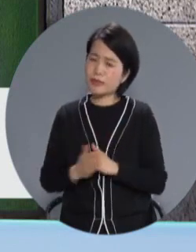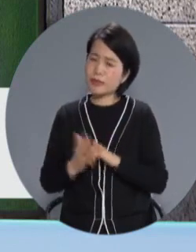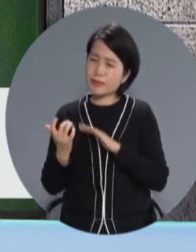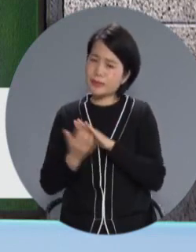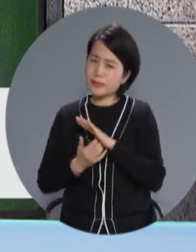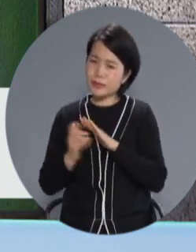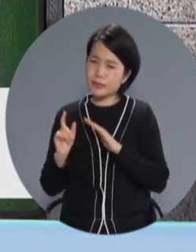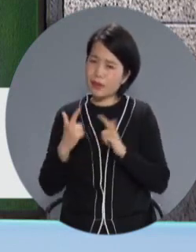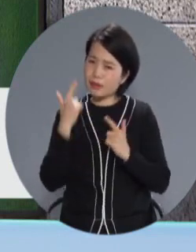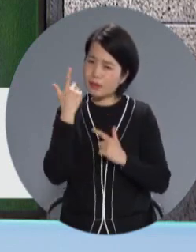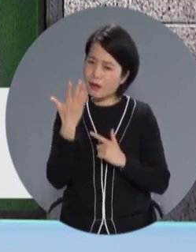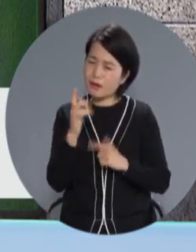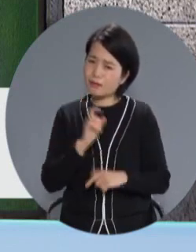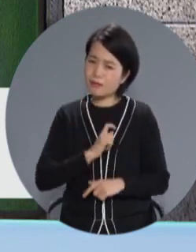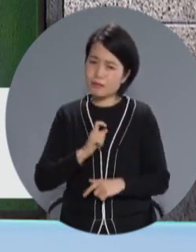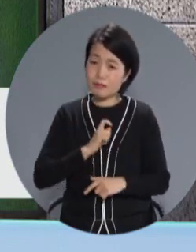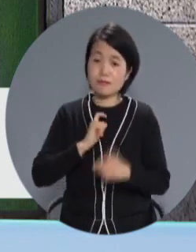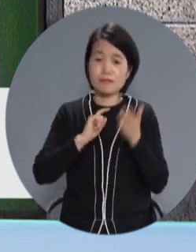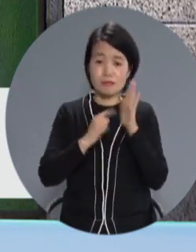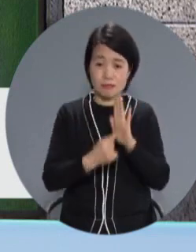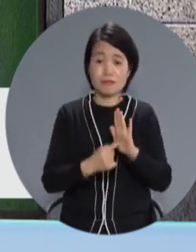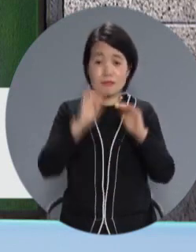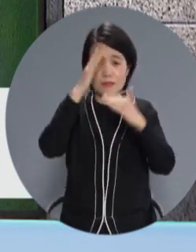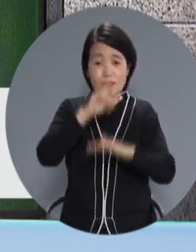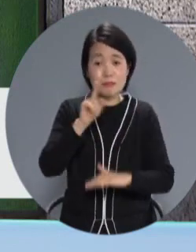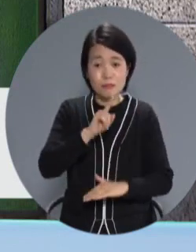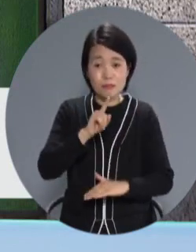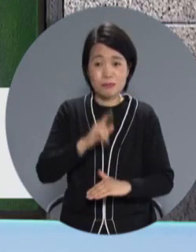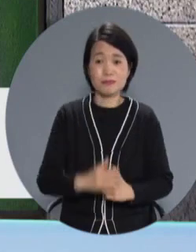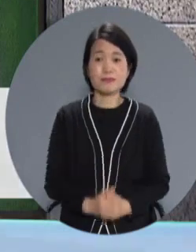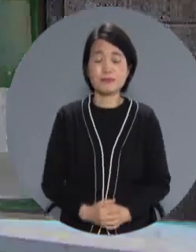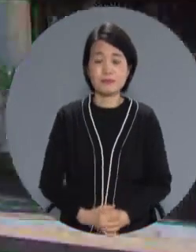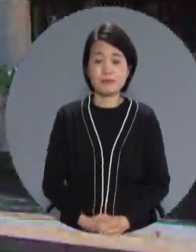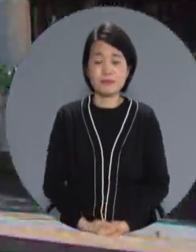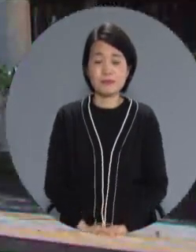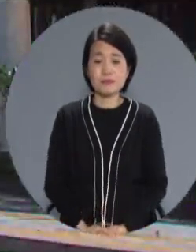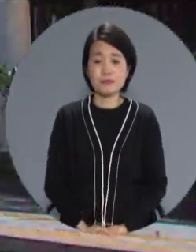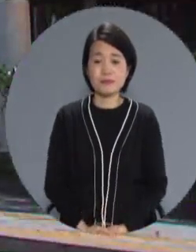나오고 있습니다. 김주희 기자가 취재했습니다.